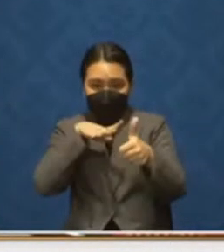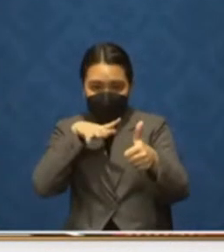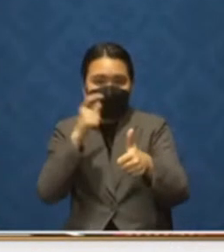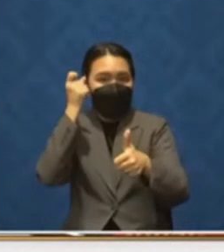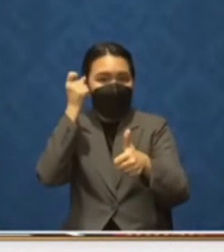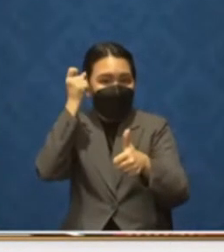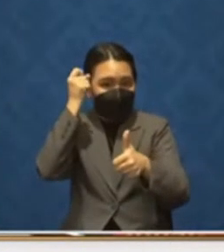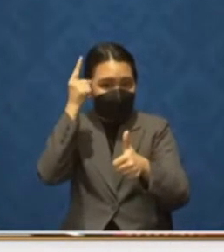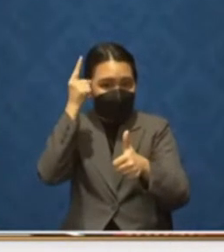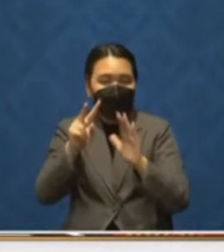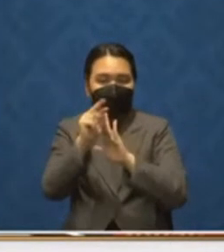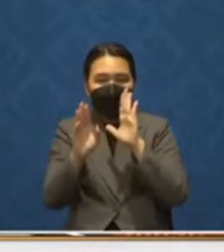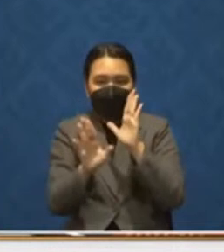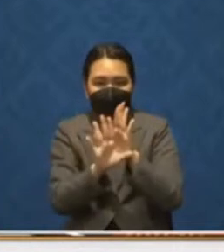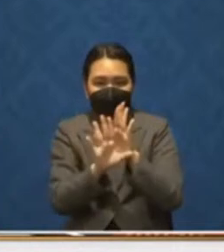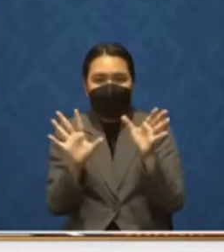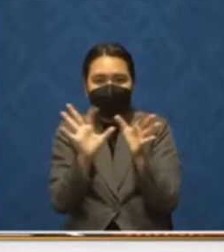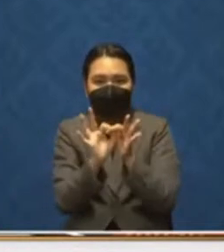ประเทศ